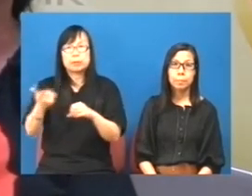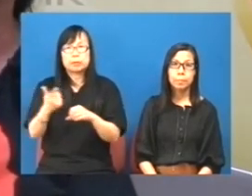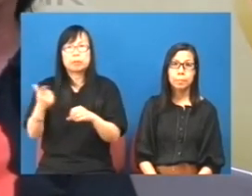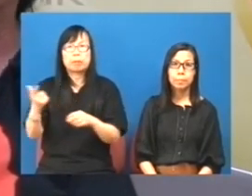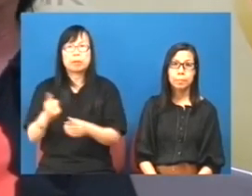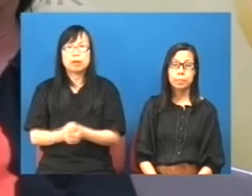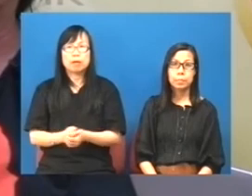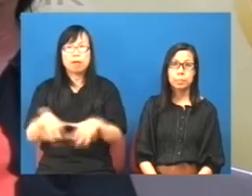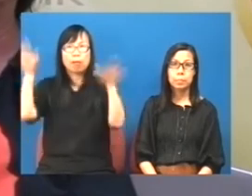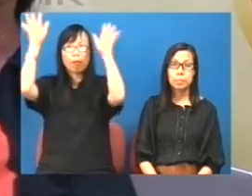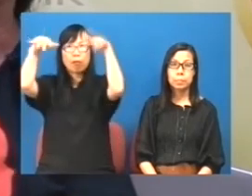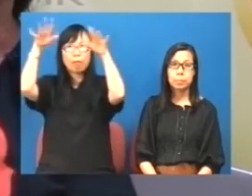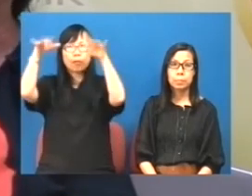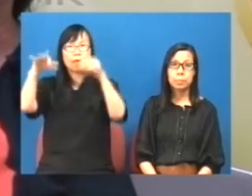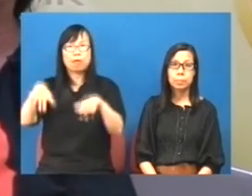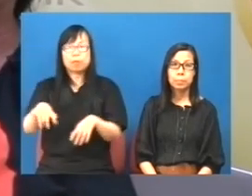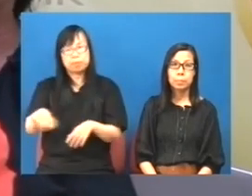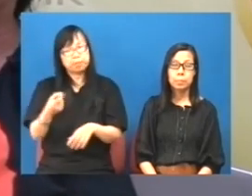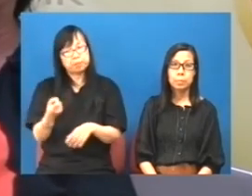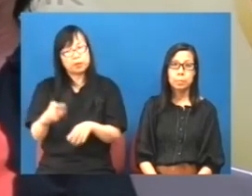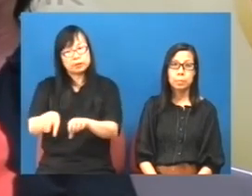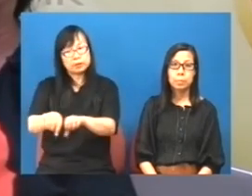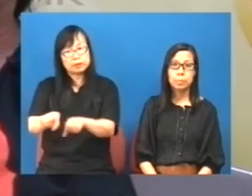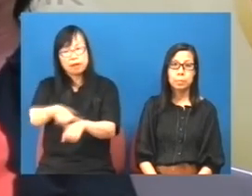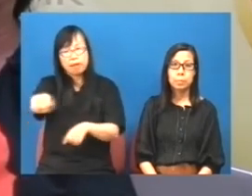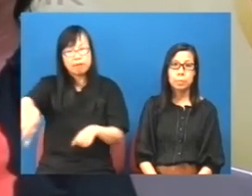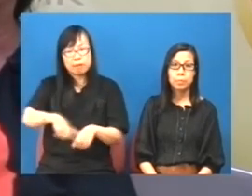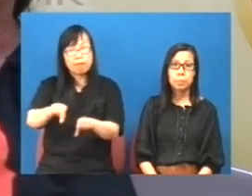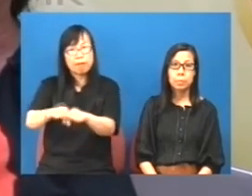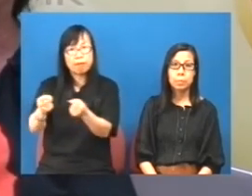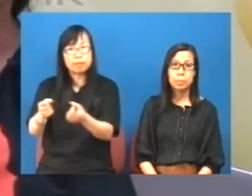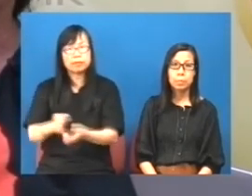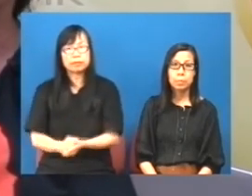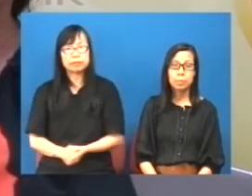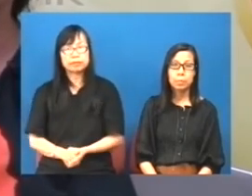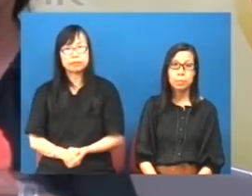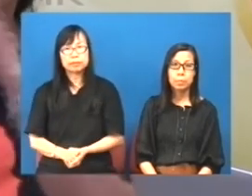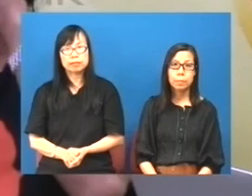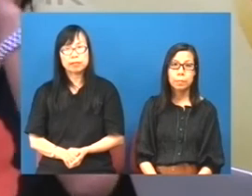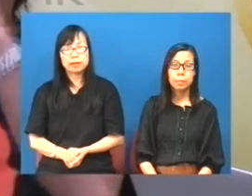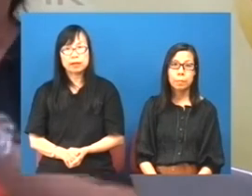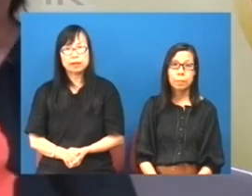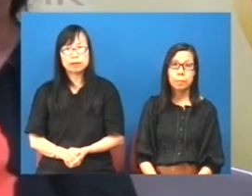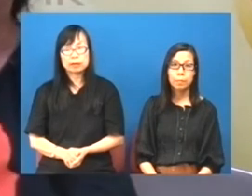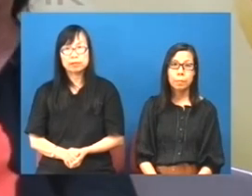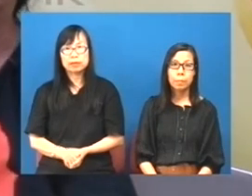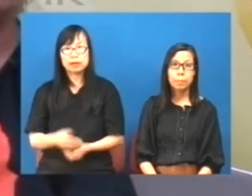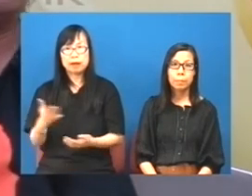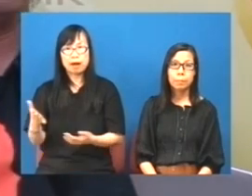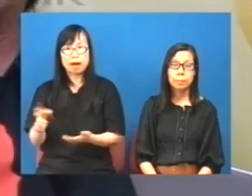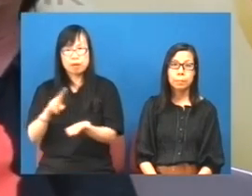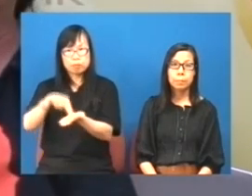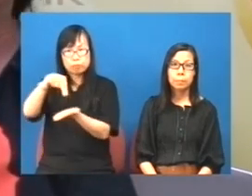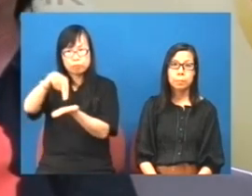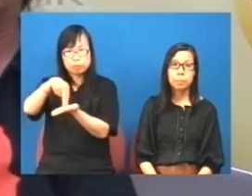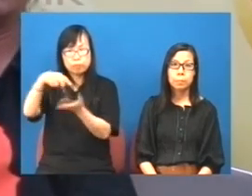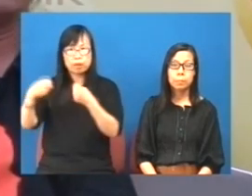如果下雨當然會難第二個就是由於這樣的時候現在我們主辦這個挑